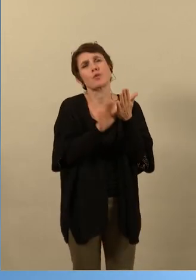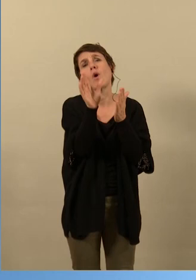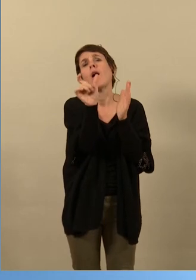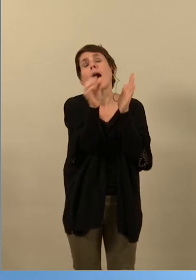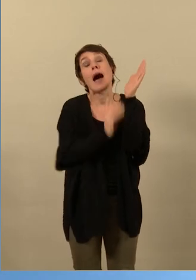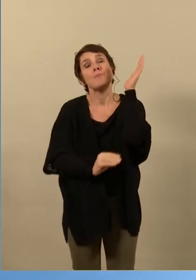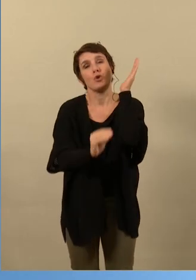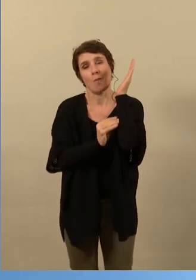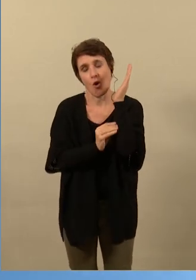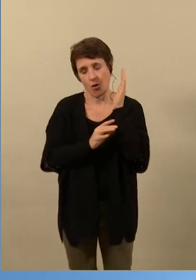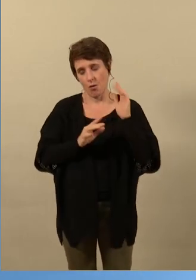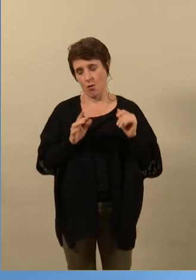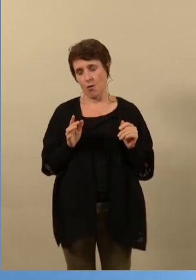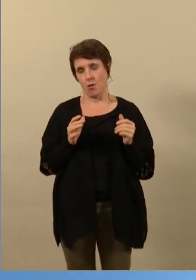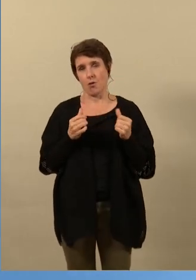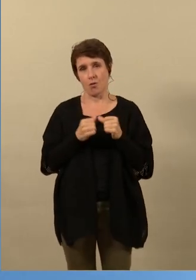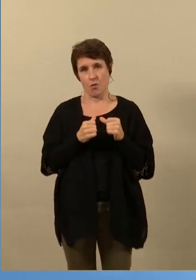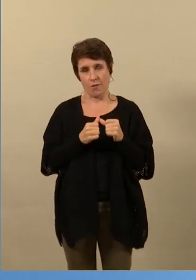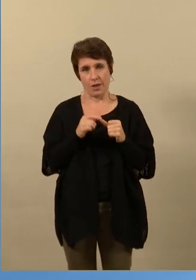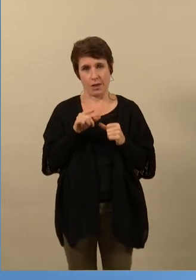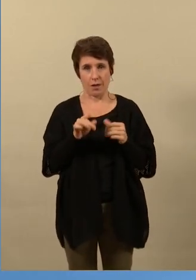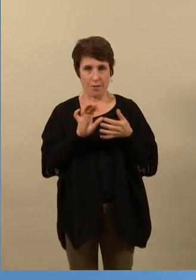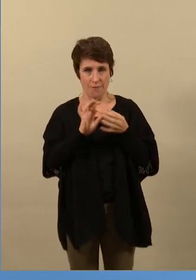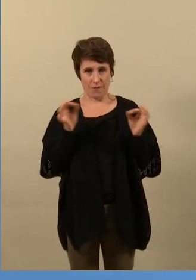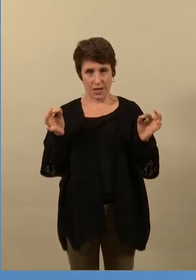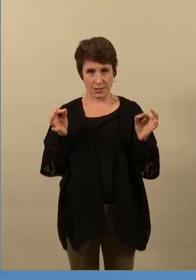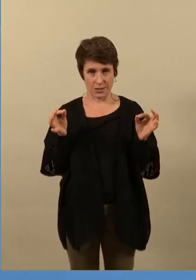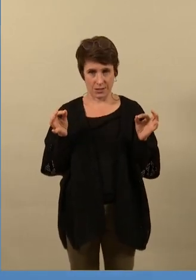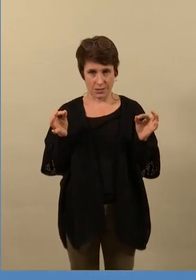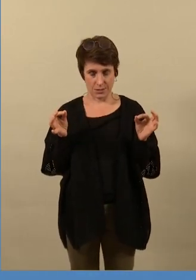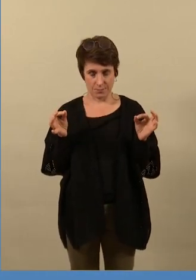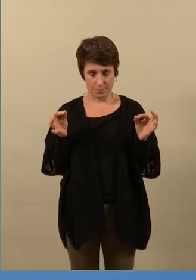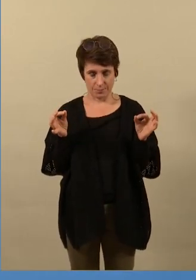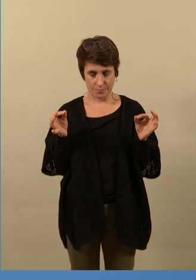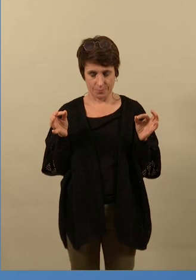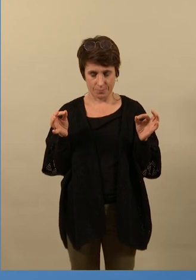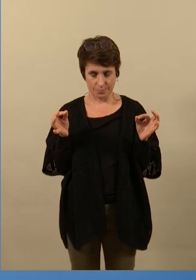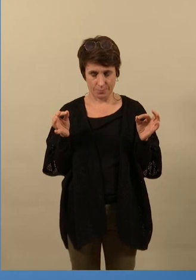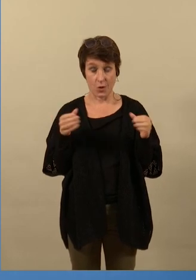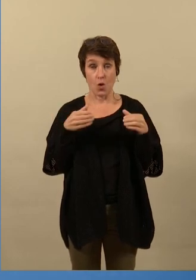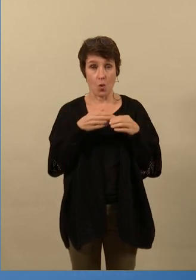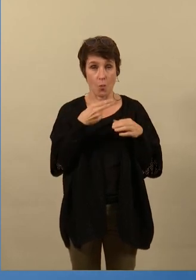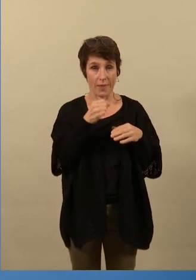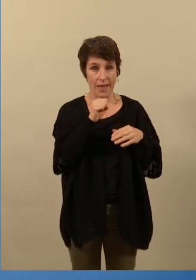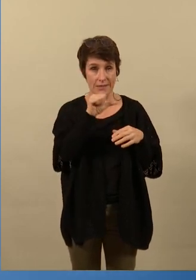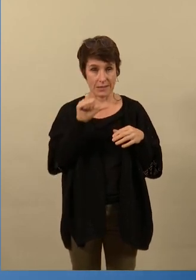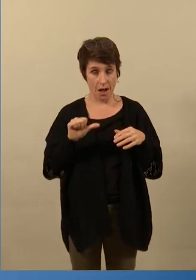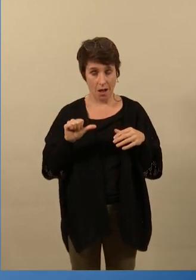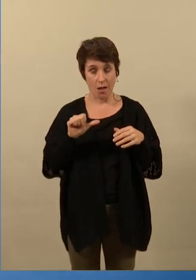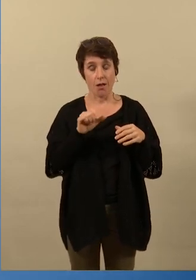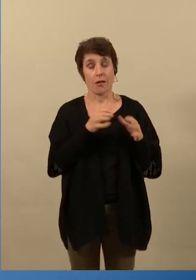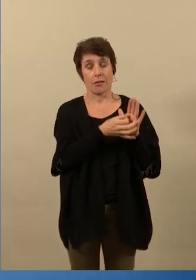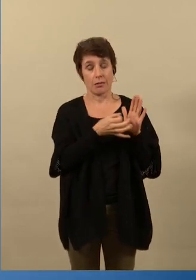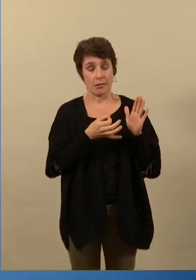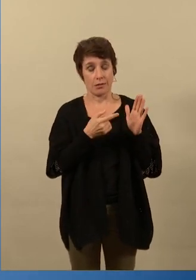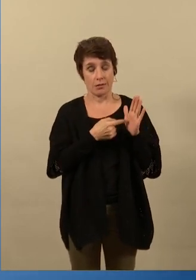au au vœux de nazaa à savoir que dans la dans la phrase où elle indique le le groupe NASA indique qu'il